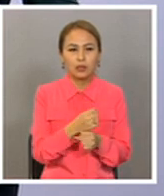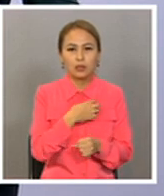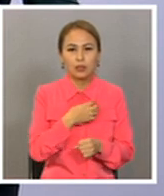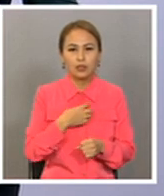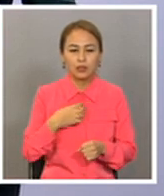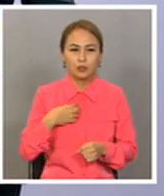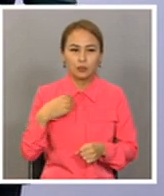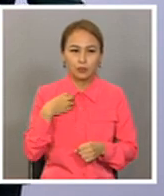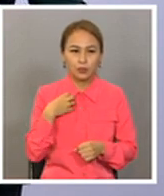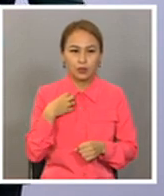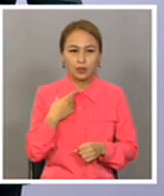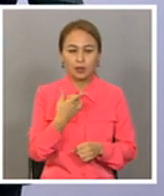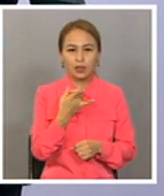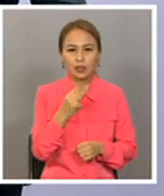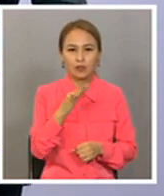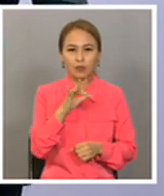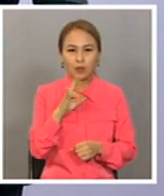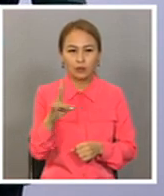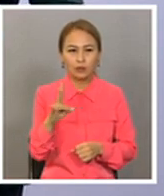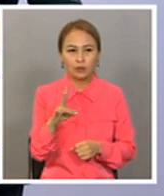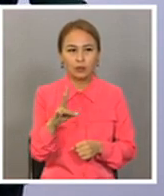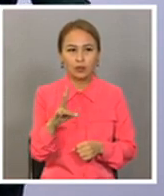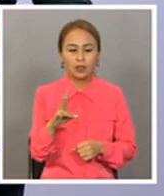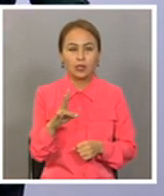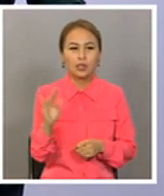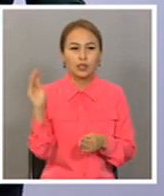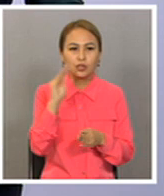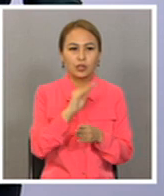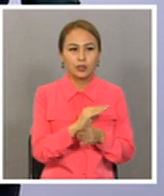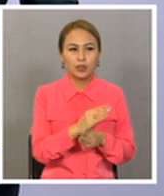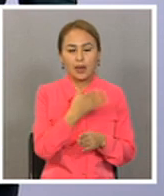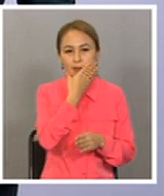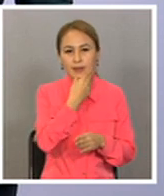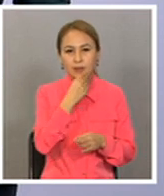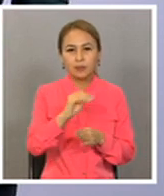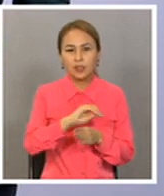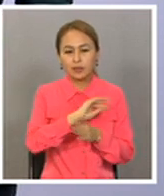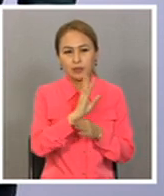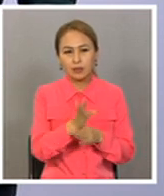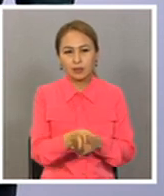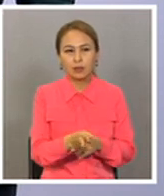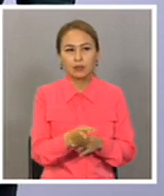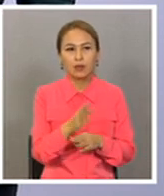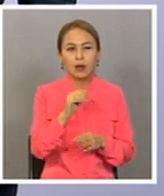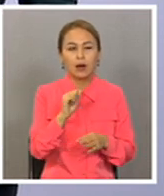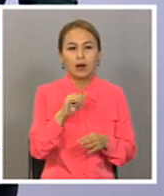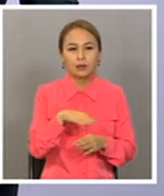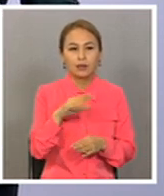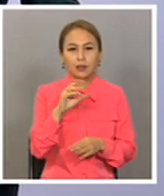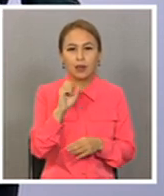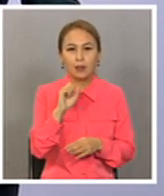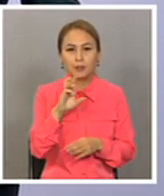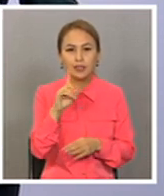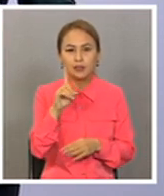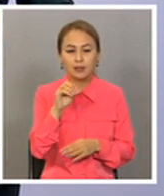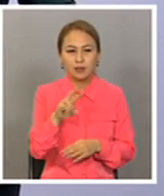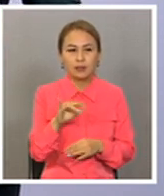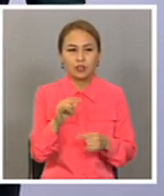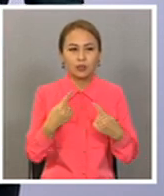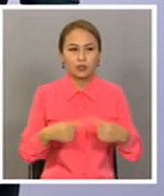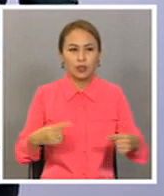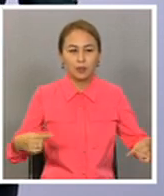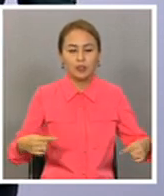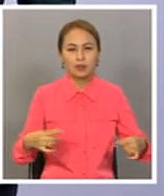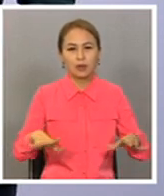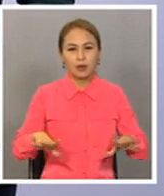бұйымдар, грифон мүсіні және әсем безендірілген ат әбзелдері және тағы басқа аң